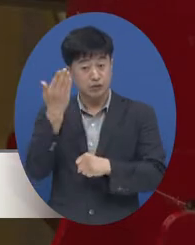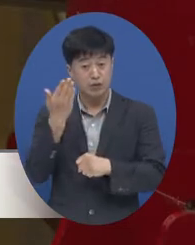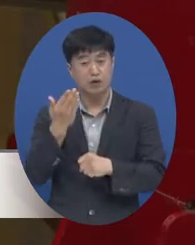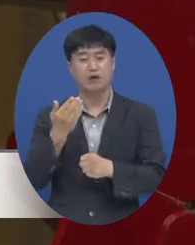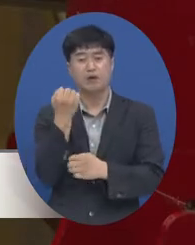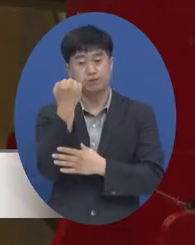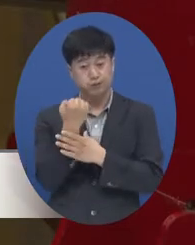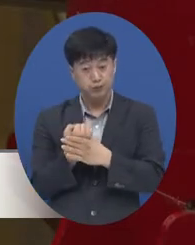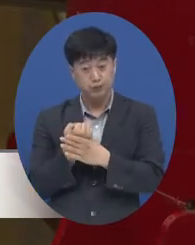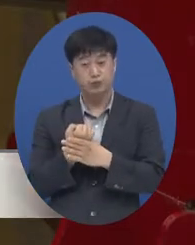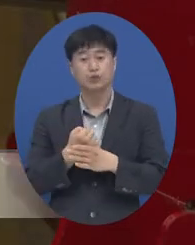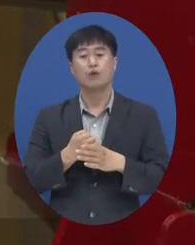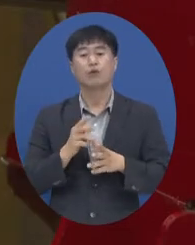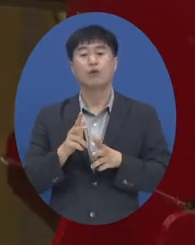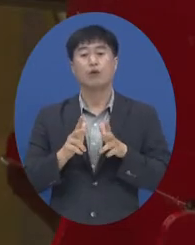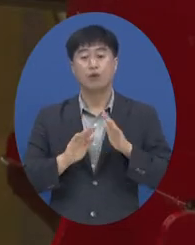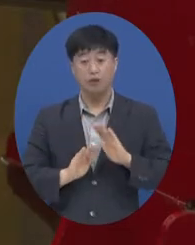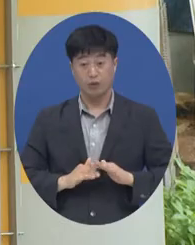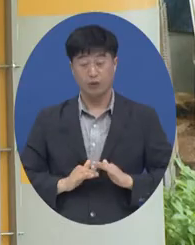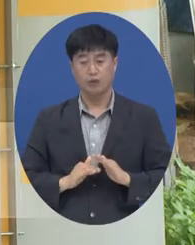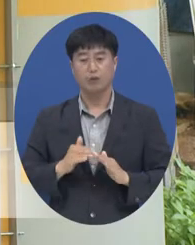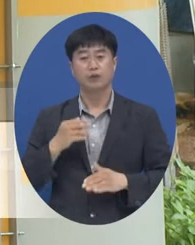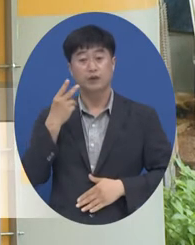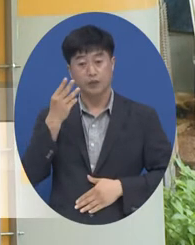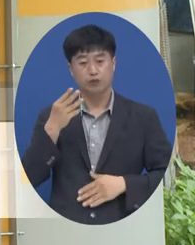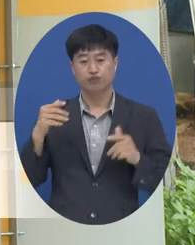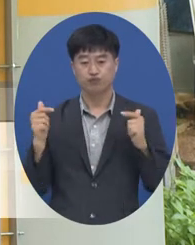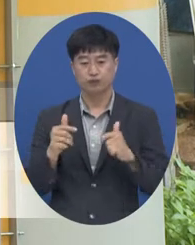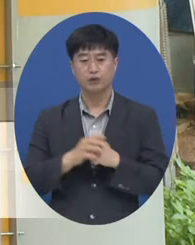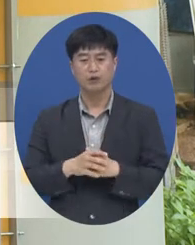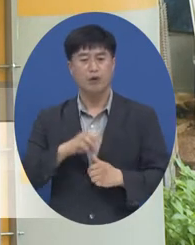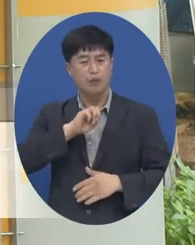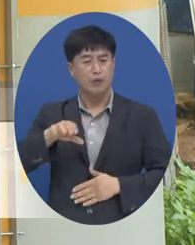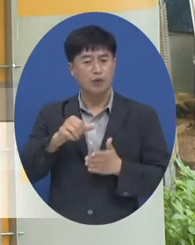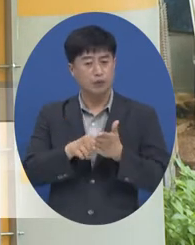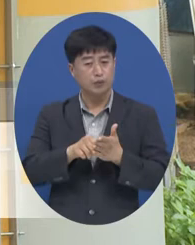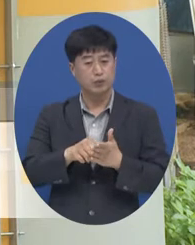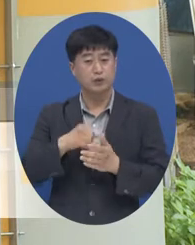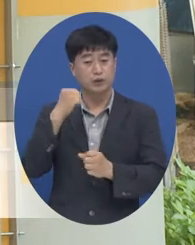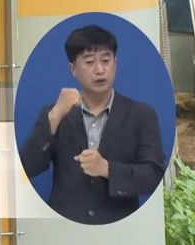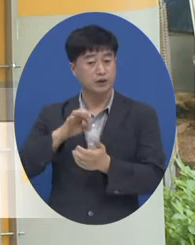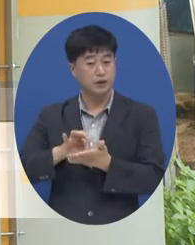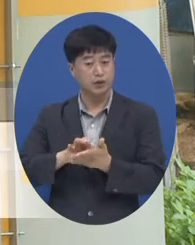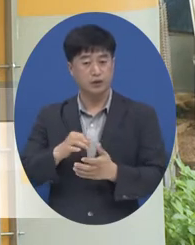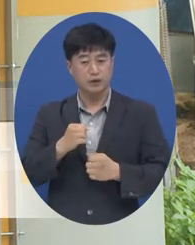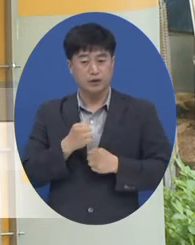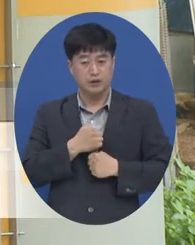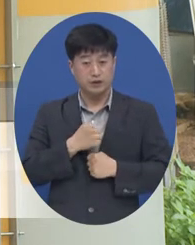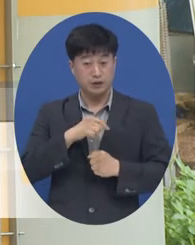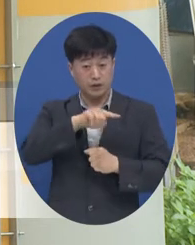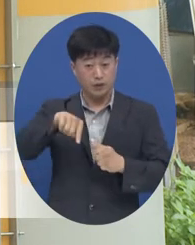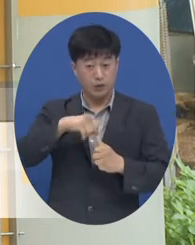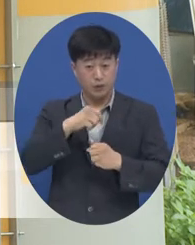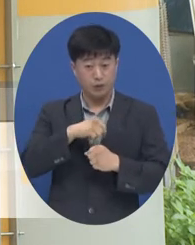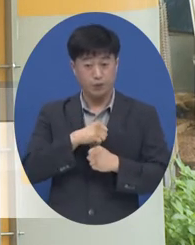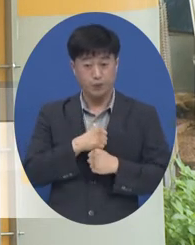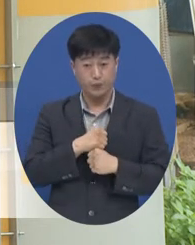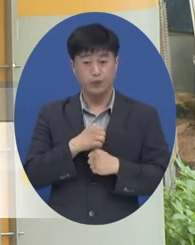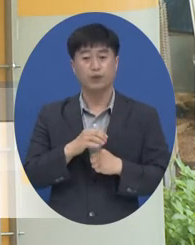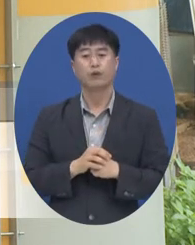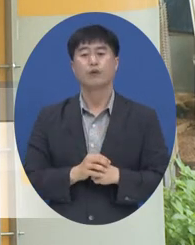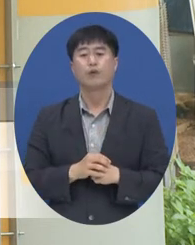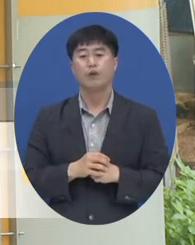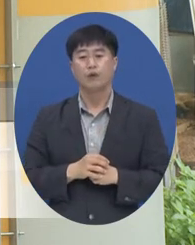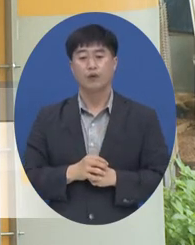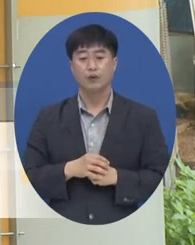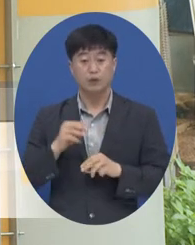공정도 3개월로 대폭 줄였습니다. 폐기되는 자원을 이용해서 자연환경을 보전하기도 하고 또 농가에게서 유용하게